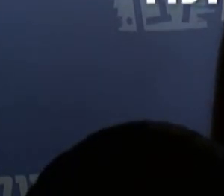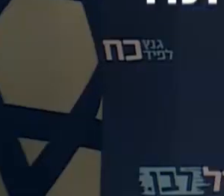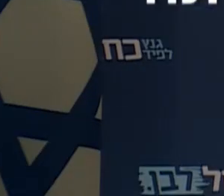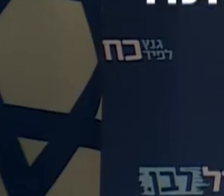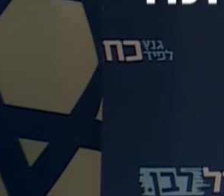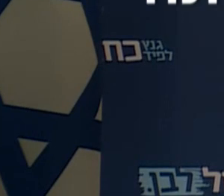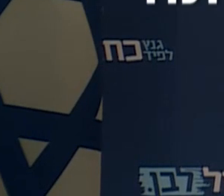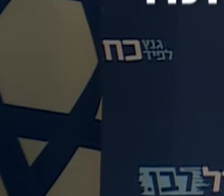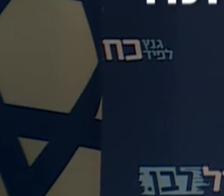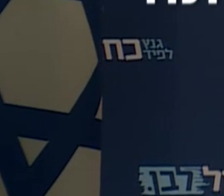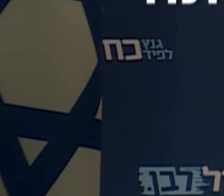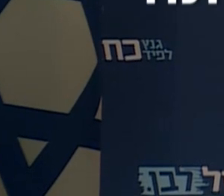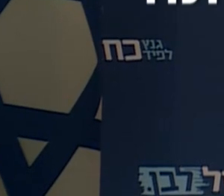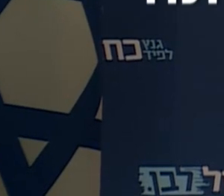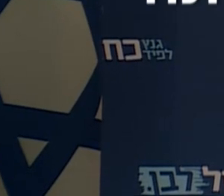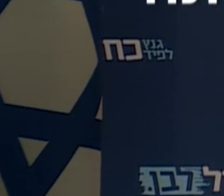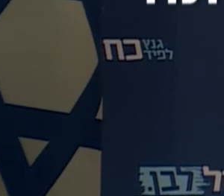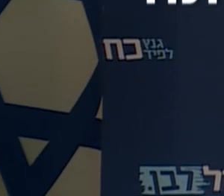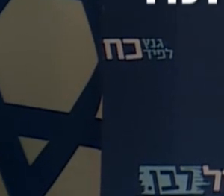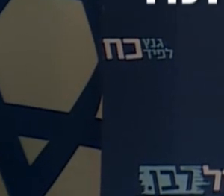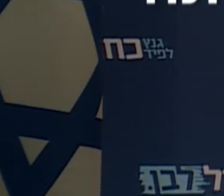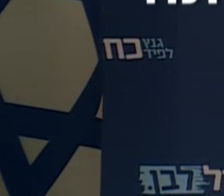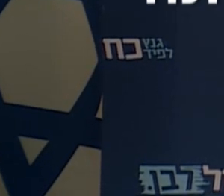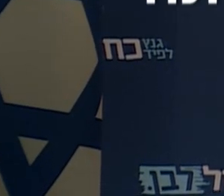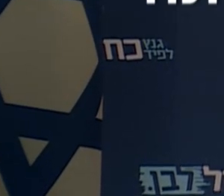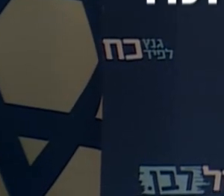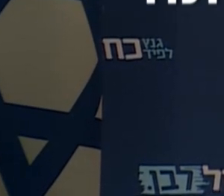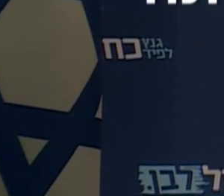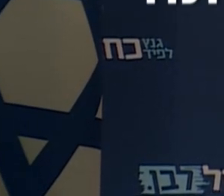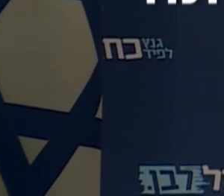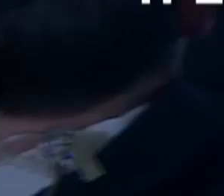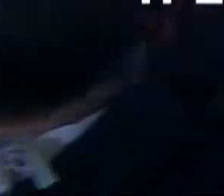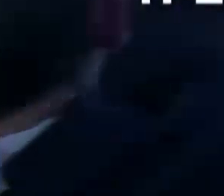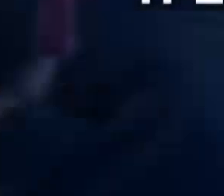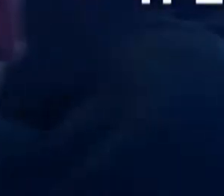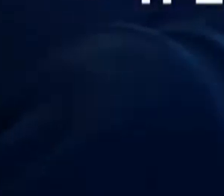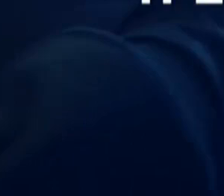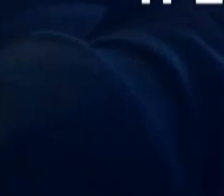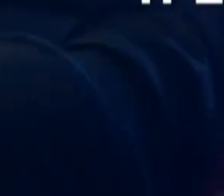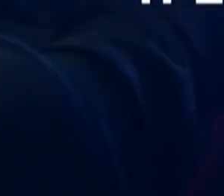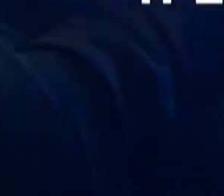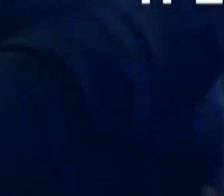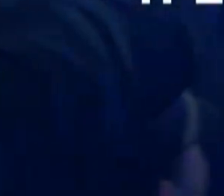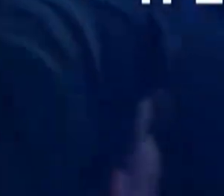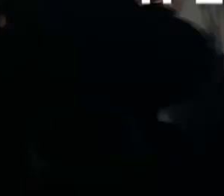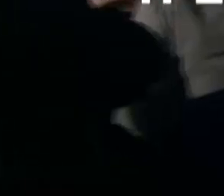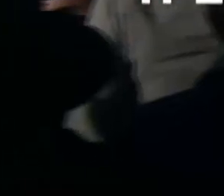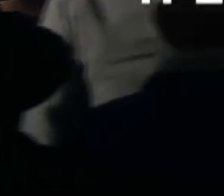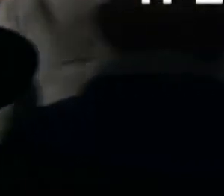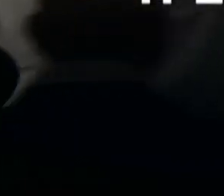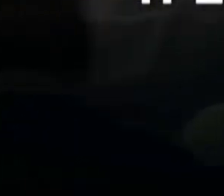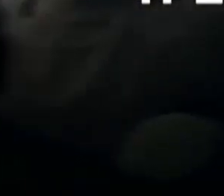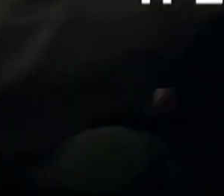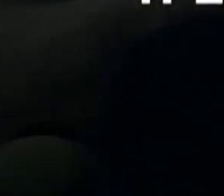אי אפשר להשפריץ רפש כל הזמן ולהפיץ אותו בלי הפסקה. דרי בשיחה עם פעילי שס מצהיר